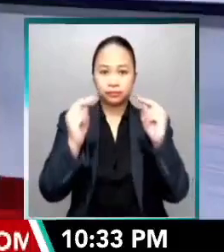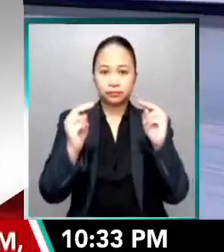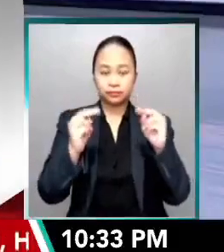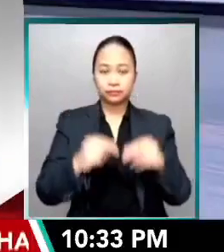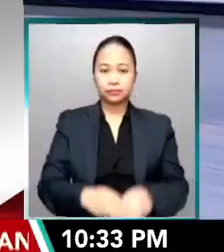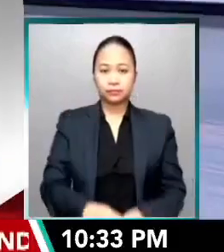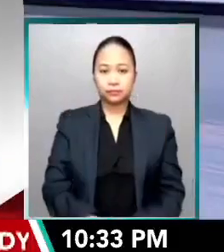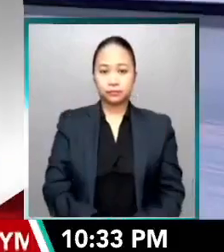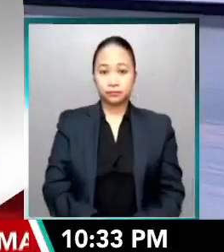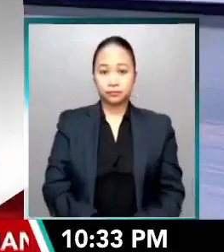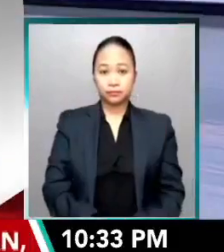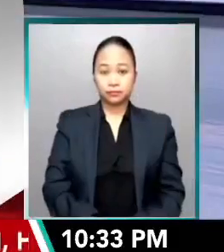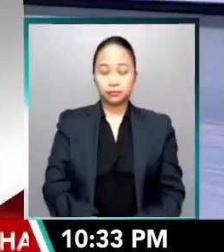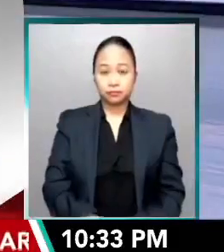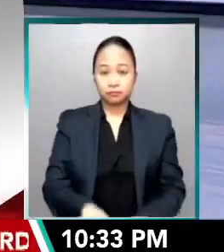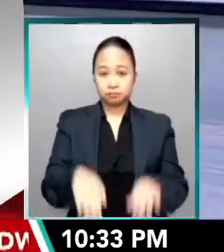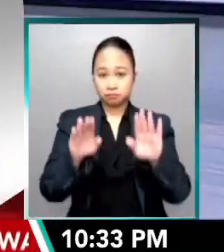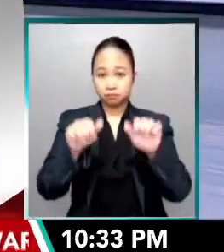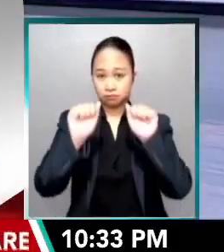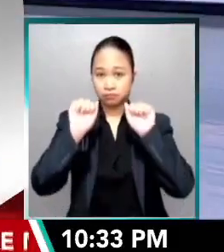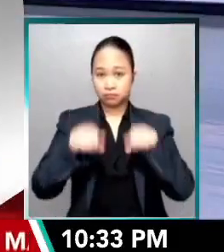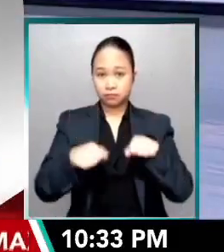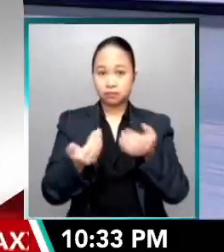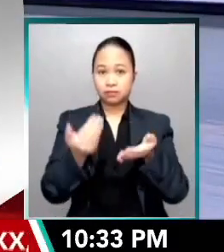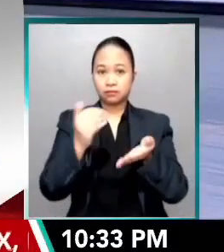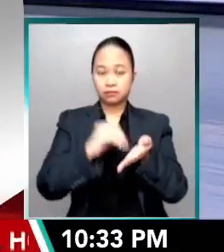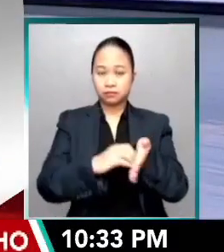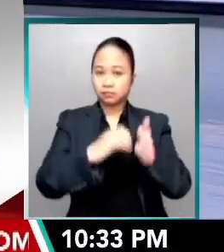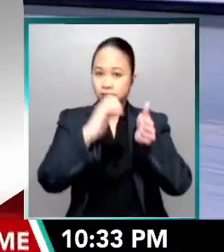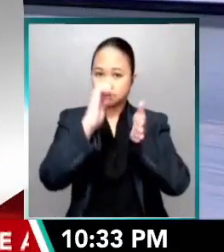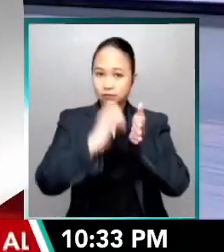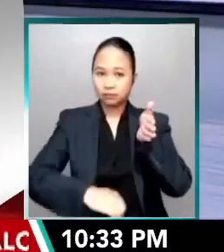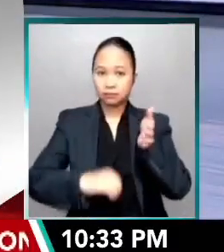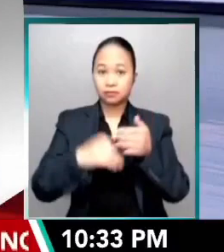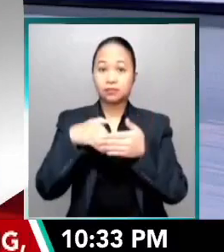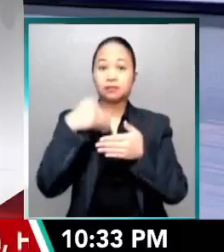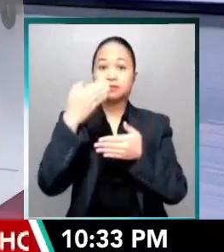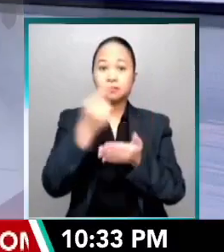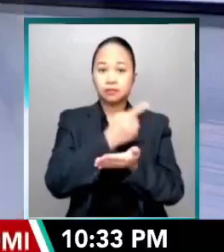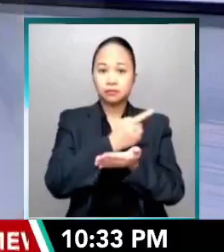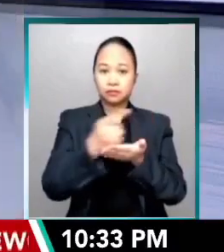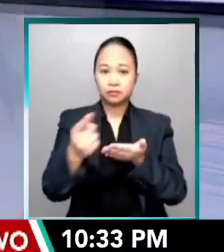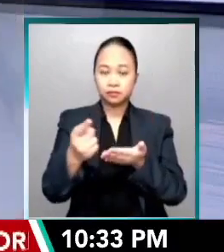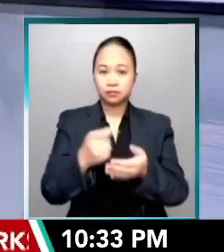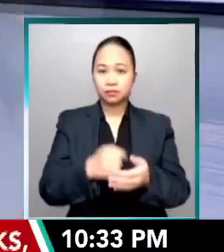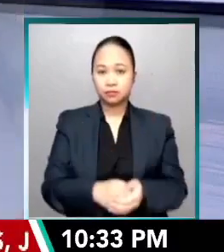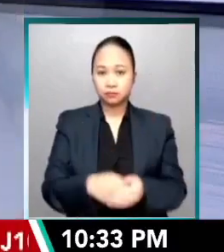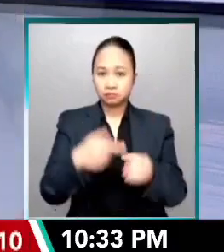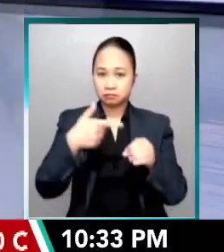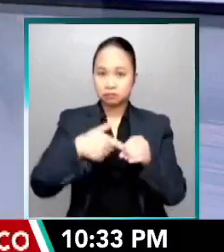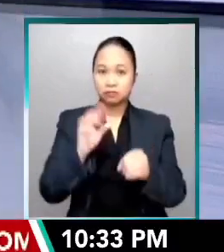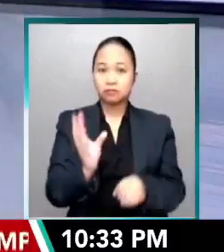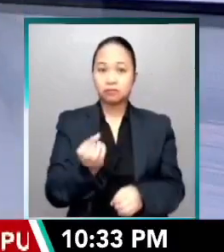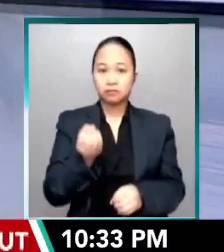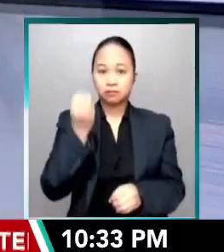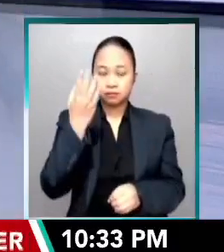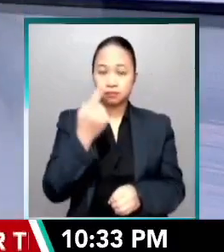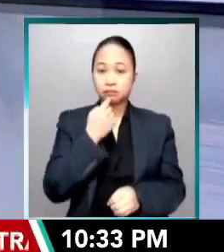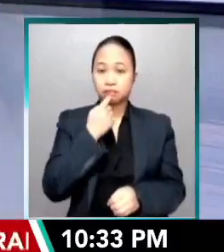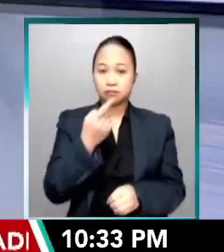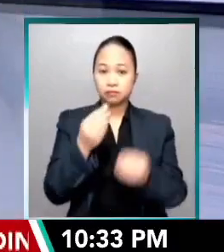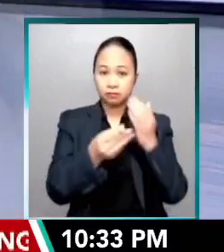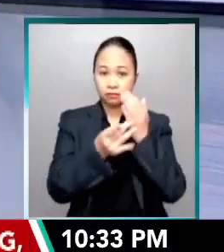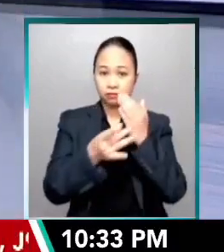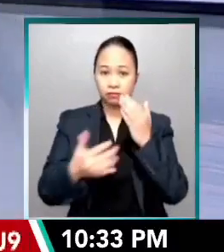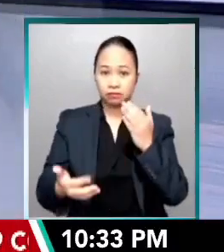Posibleng magka-rollback sa susunod na linggo sa panayam ng Super Radyo DZBB kay DOE Oil Industry Management